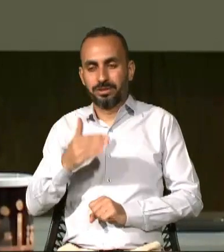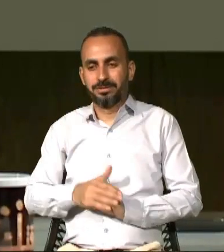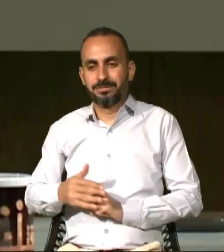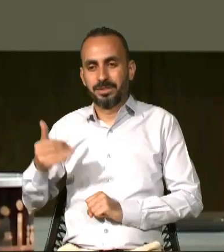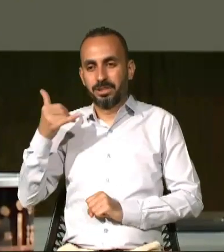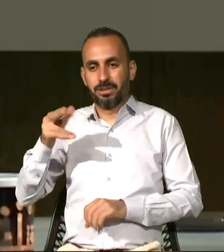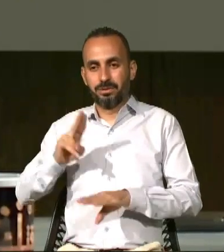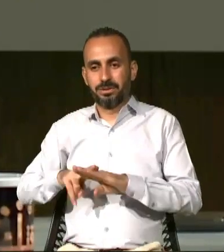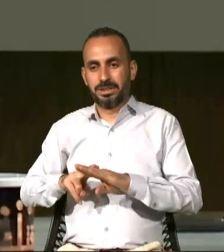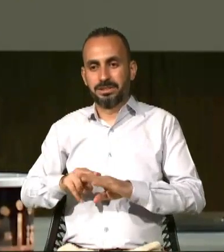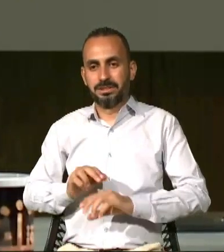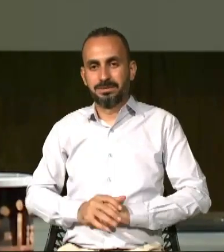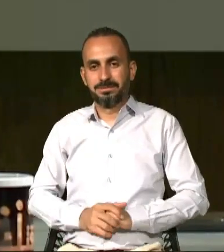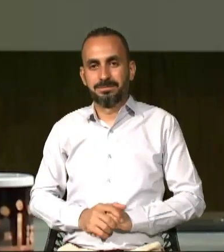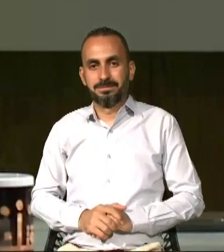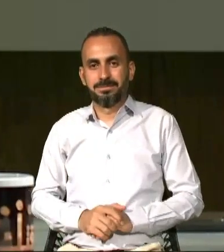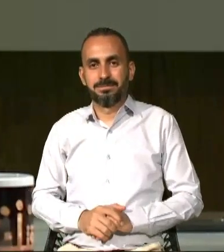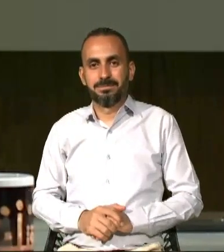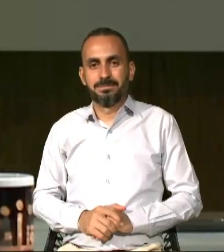الو، مين معايا؟